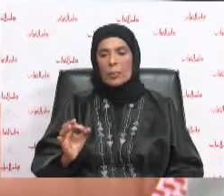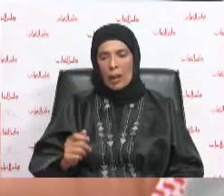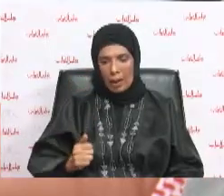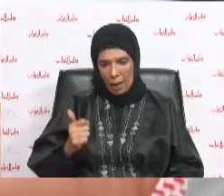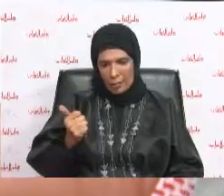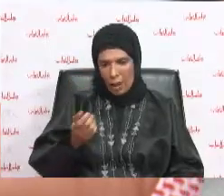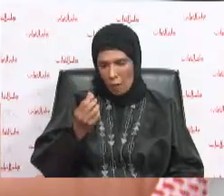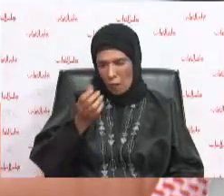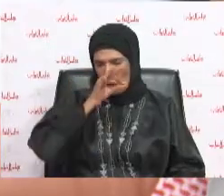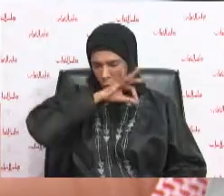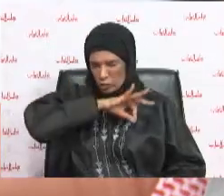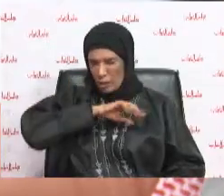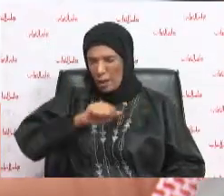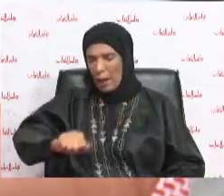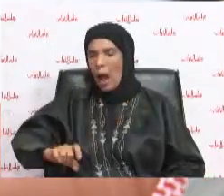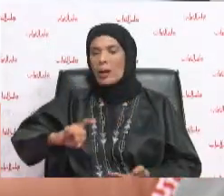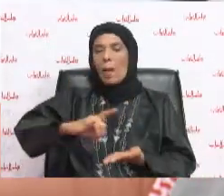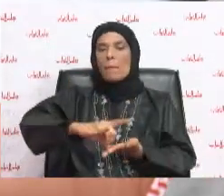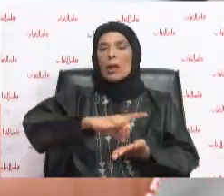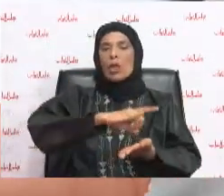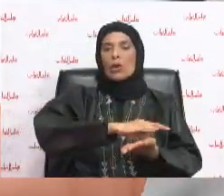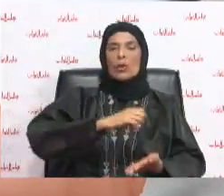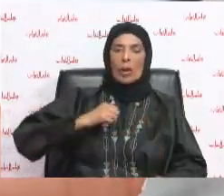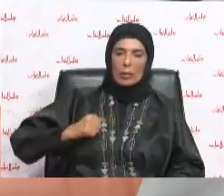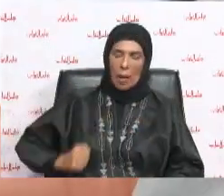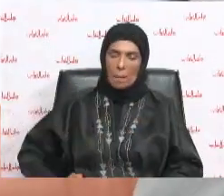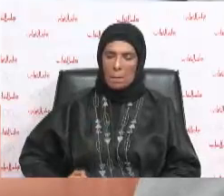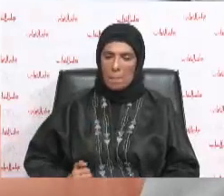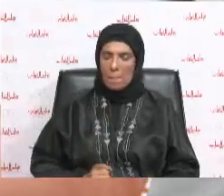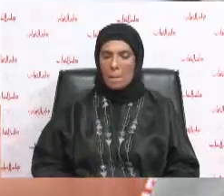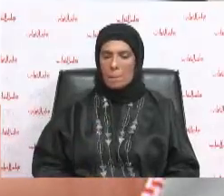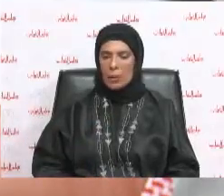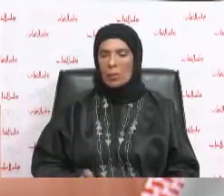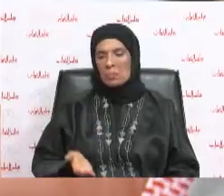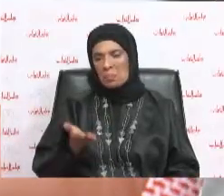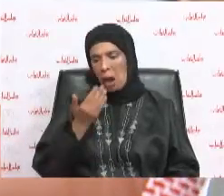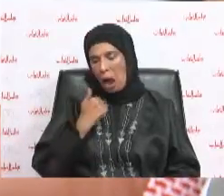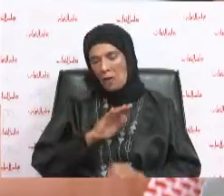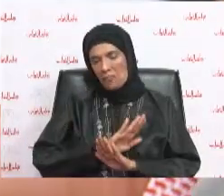المطار. بدون هذه المسافرين لن نحصل على